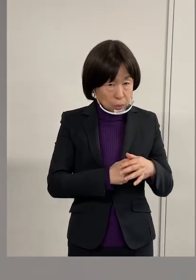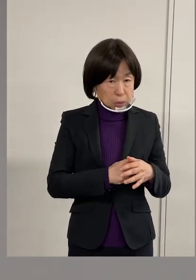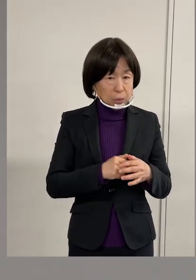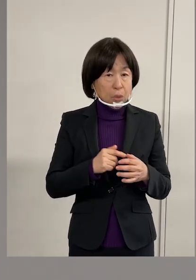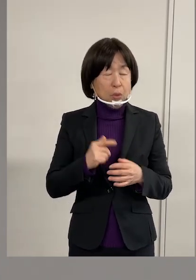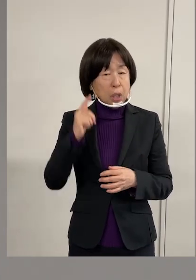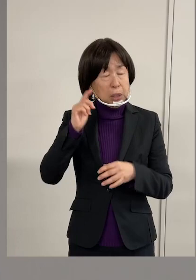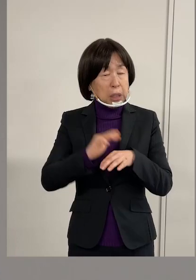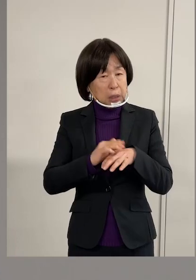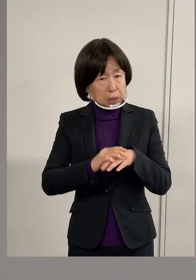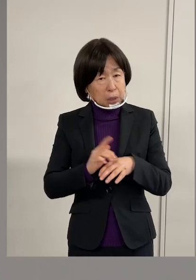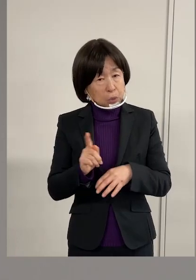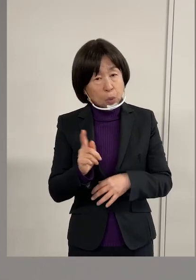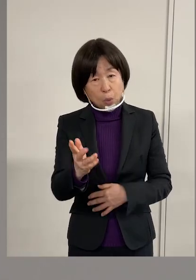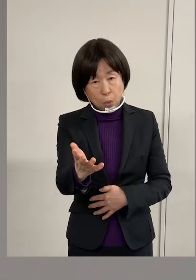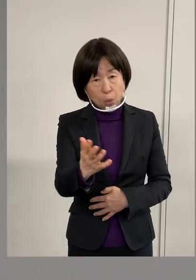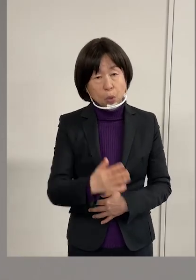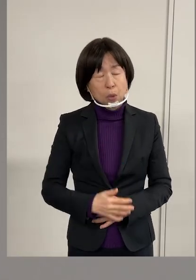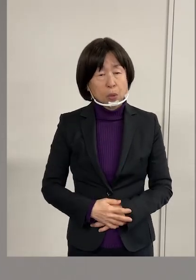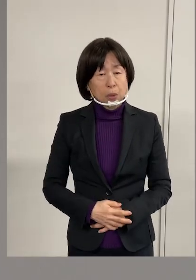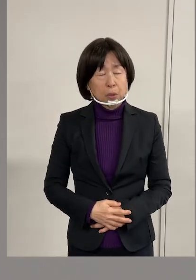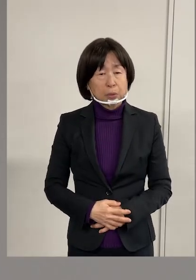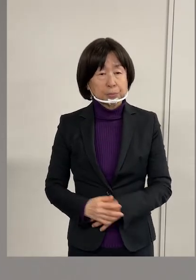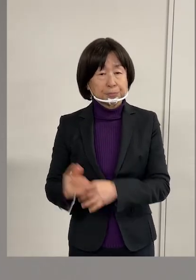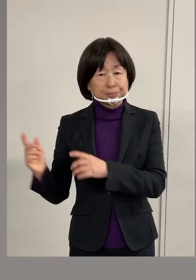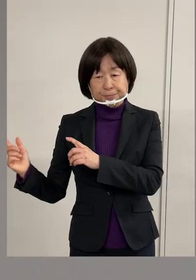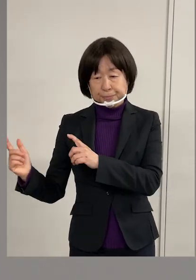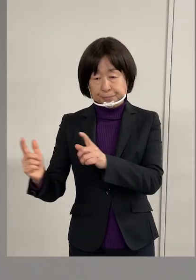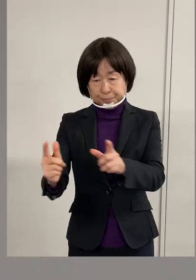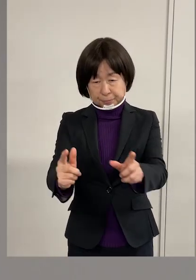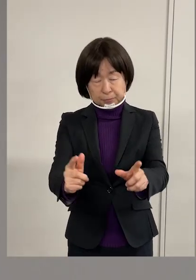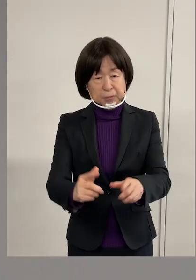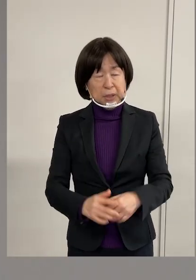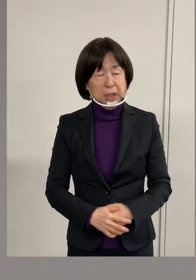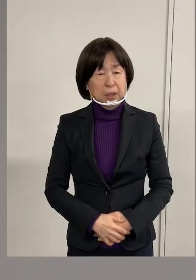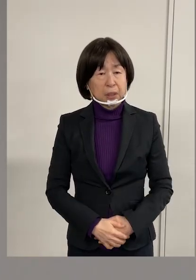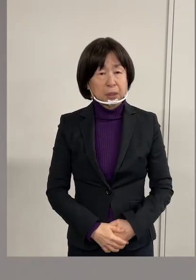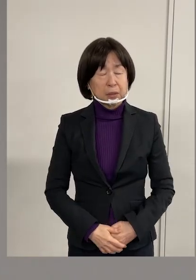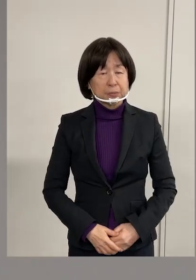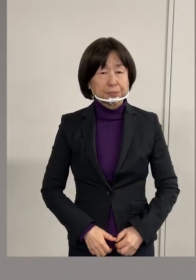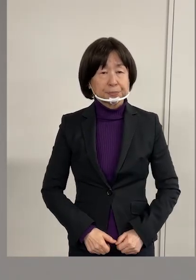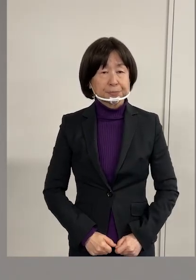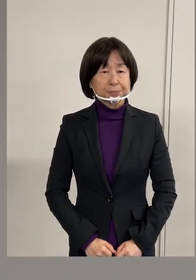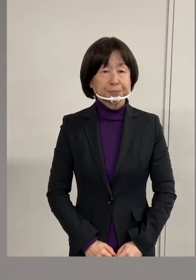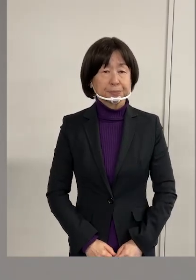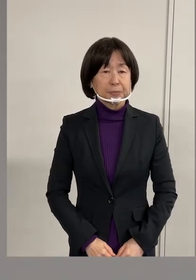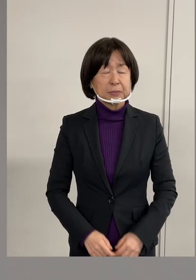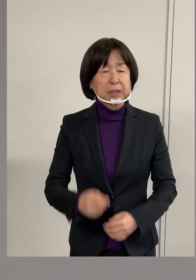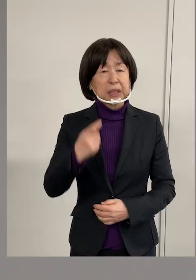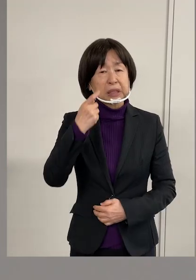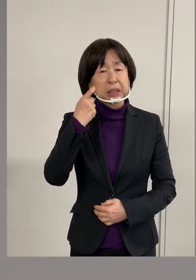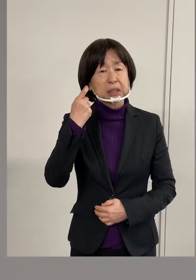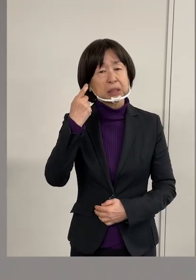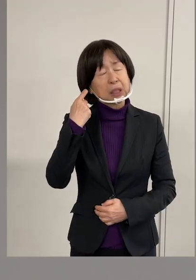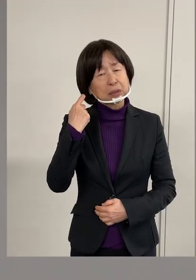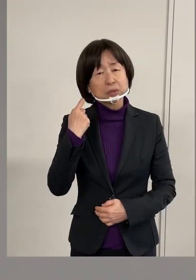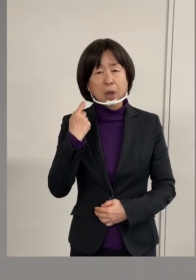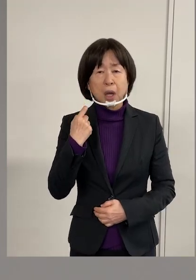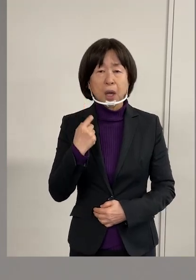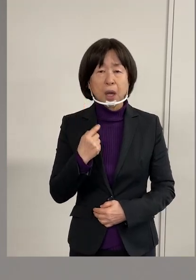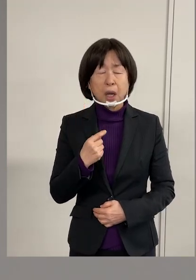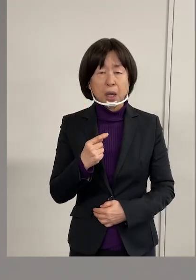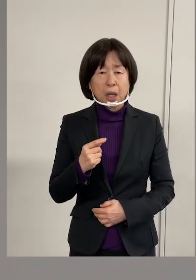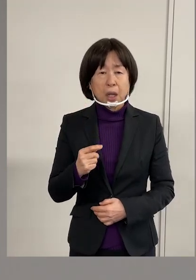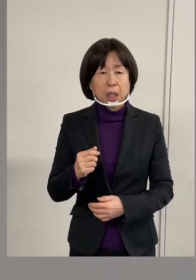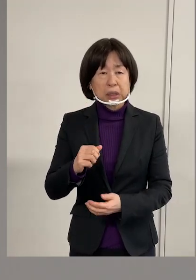えてください。 はい。まあ、一つはですね、ちょっと気になるのはやっぱり財務省の動きで、